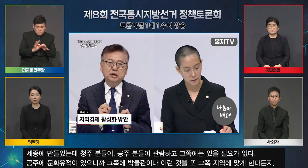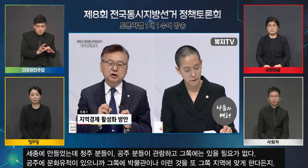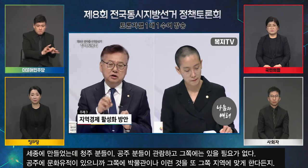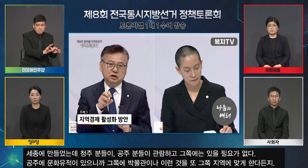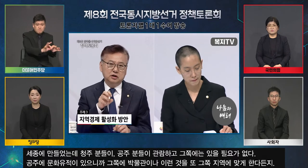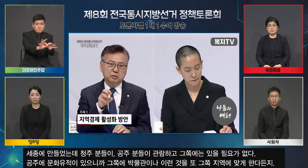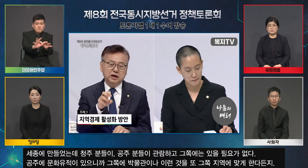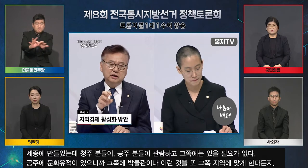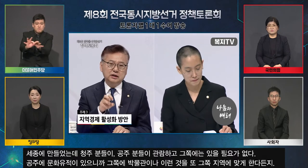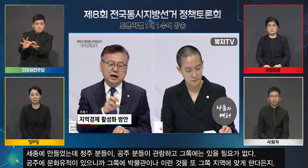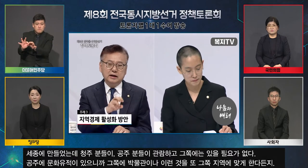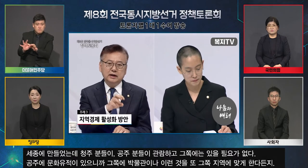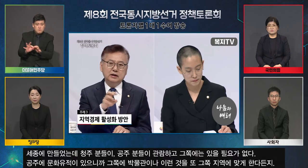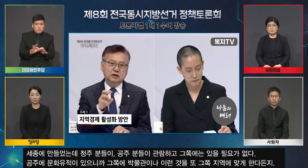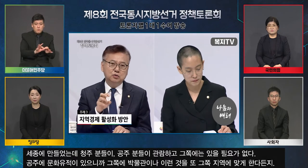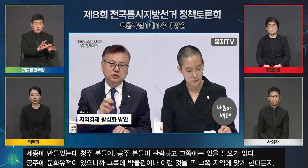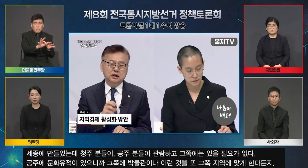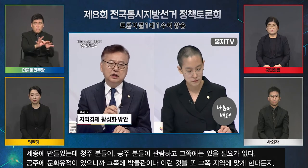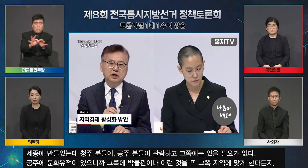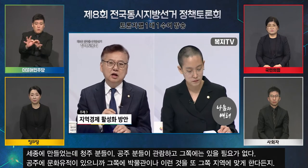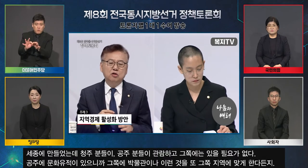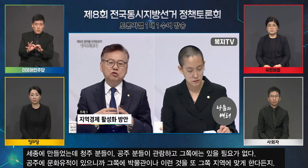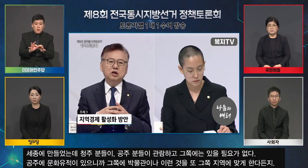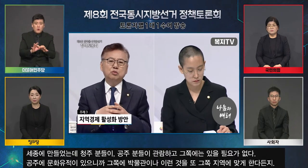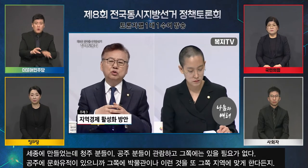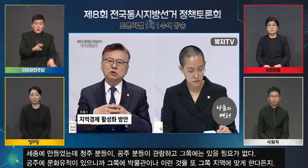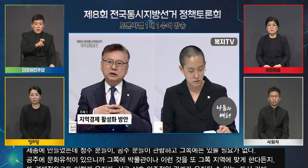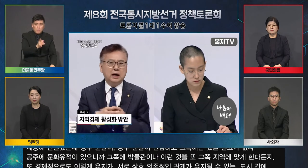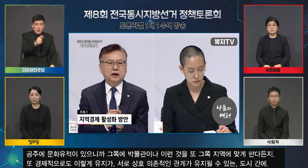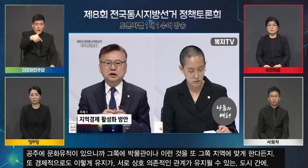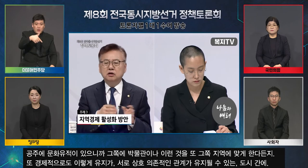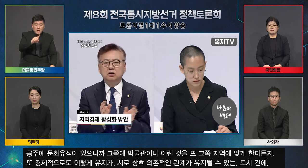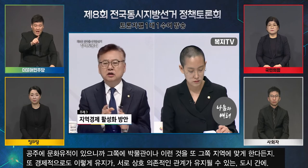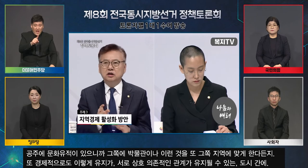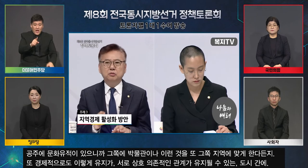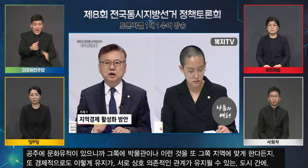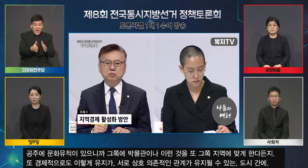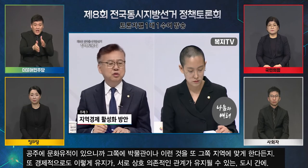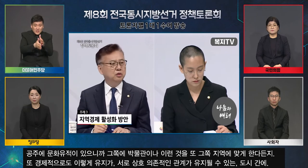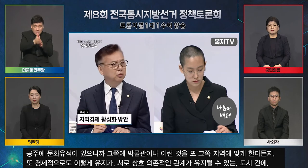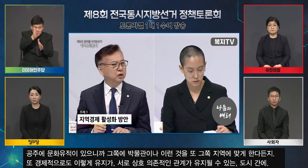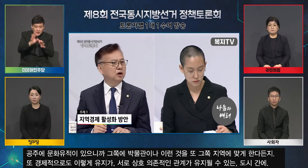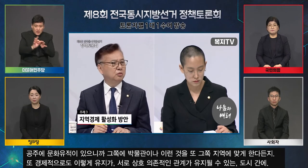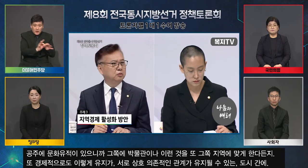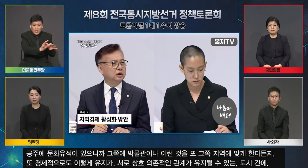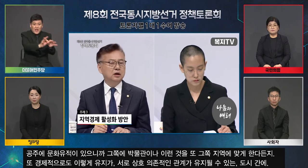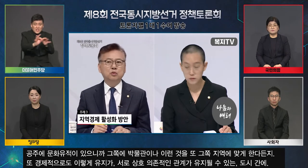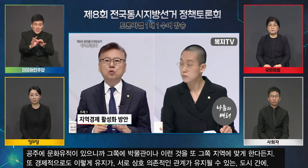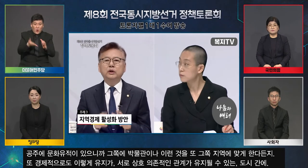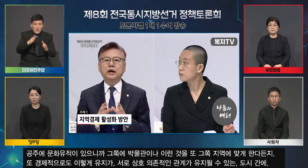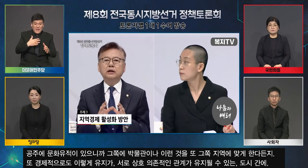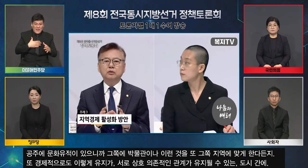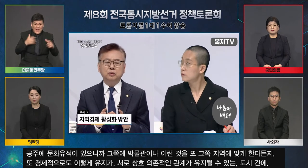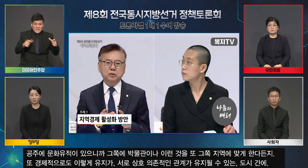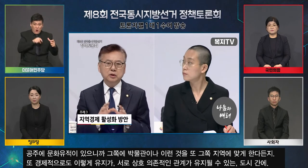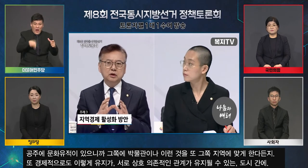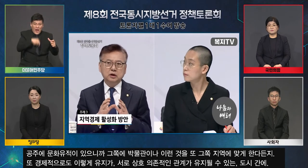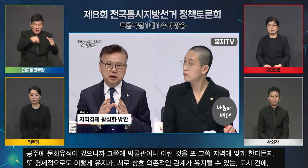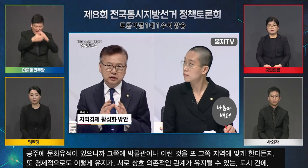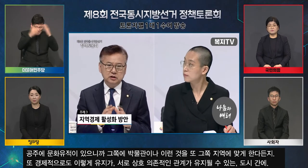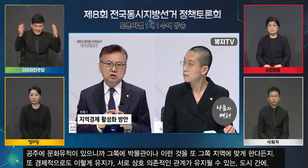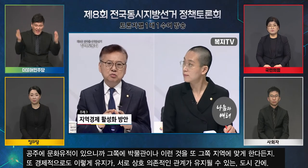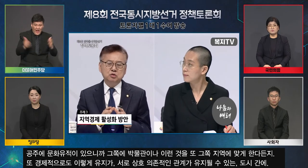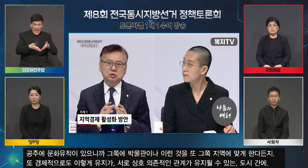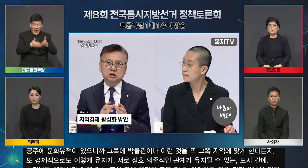간에 그러니까 메가시티 안에 있는 도시 간에 우리가 모든 걸 다 하겠다고 하게 되면 해법은 없다라고 봅니다. 그 내에서도